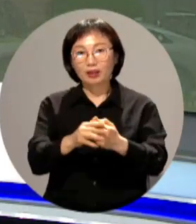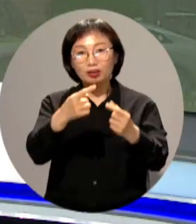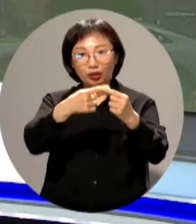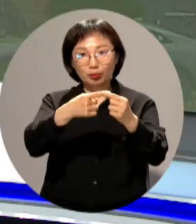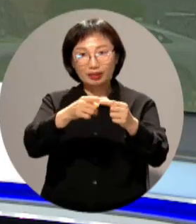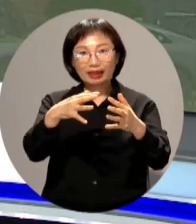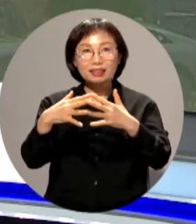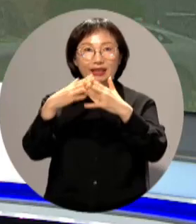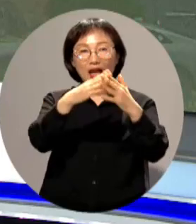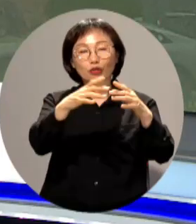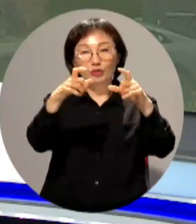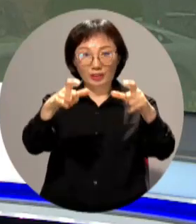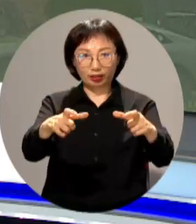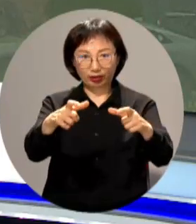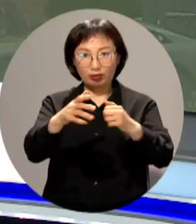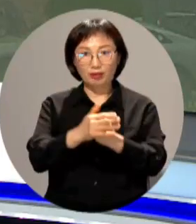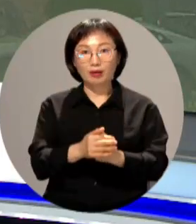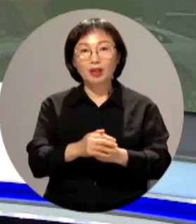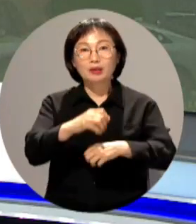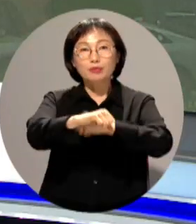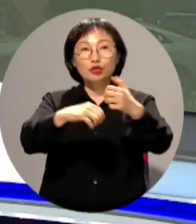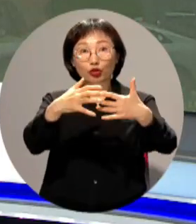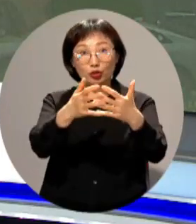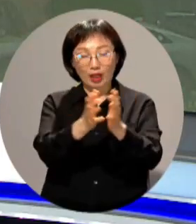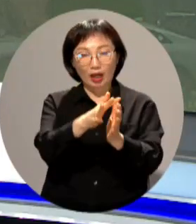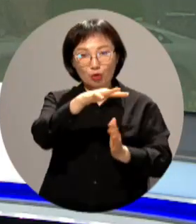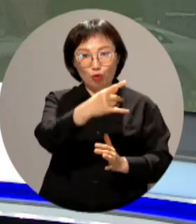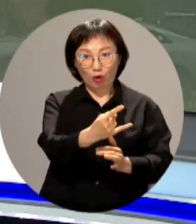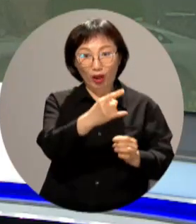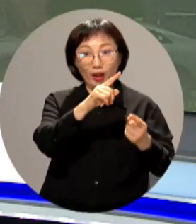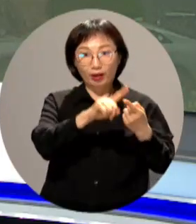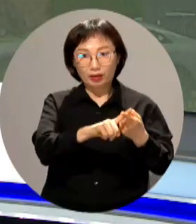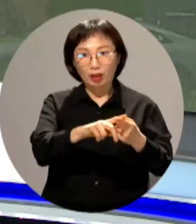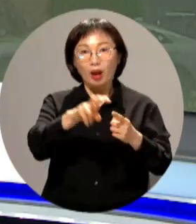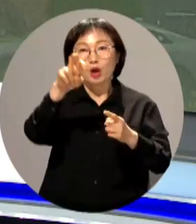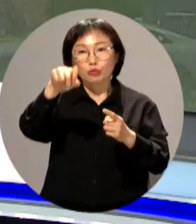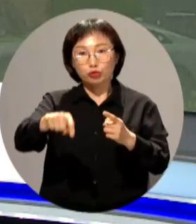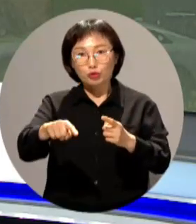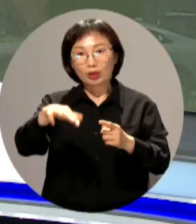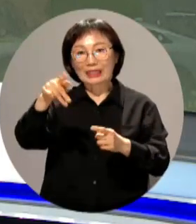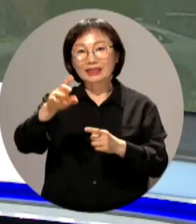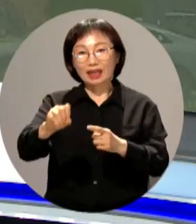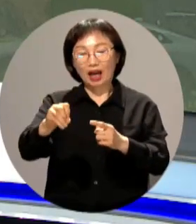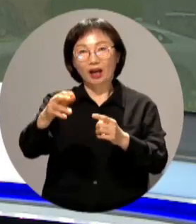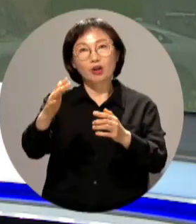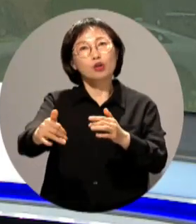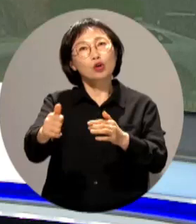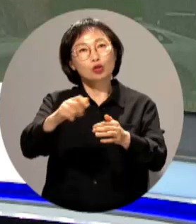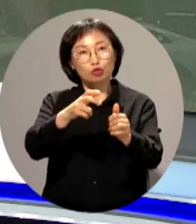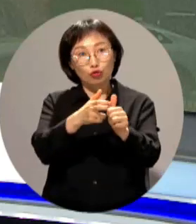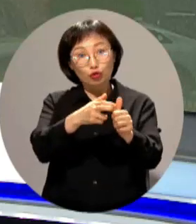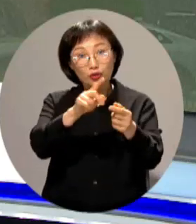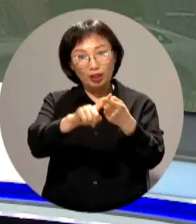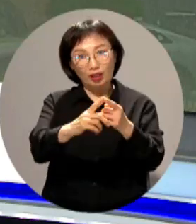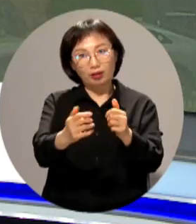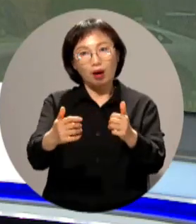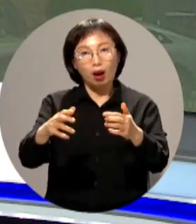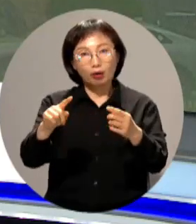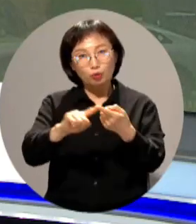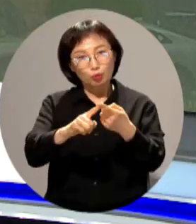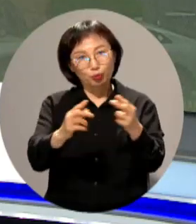장수군 수 편인데요 민주당 의 최우식 후보와 무소속 인 장 용수 현 군수의 대결로 압축 될 것을 보였지만